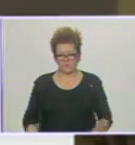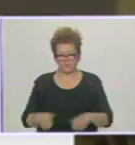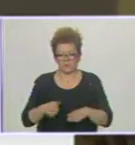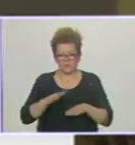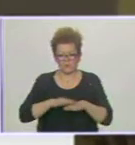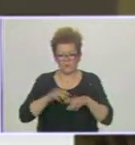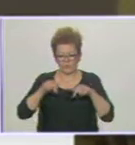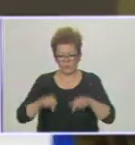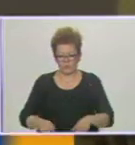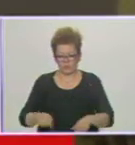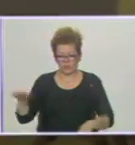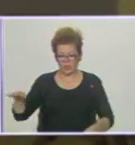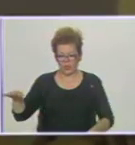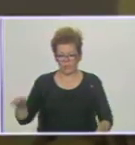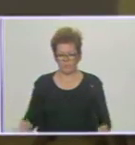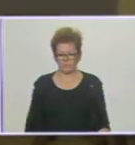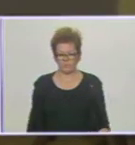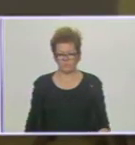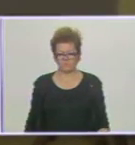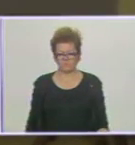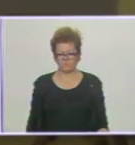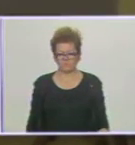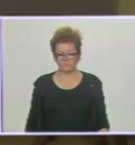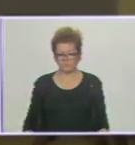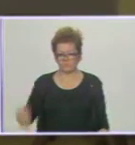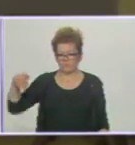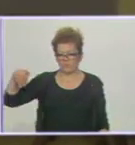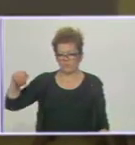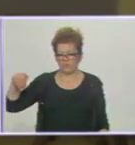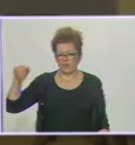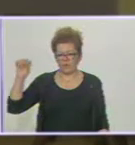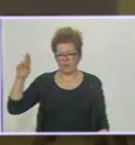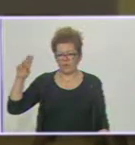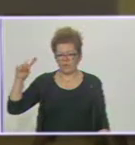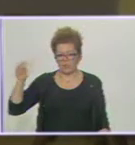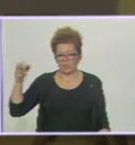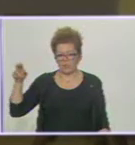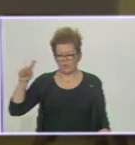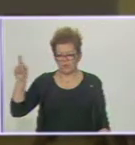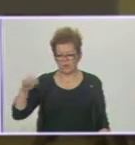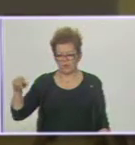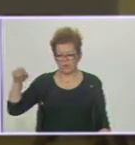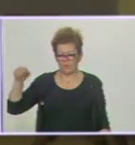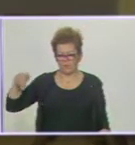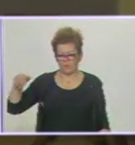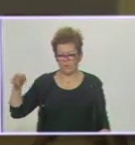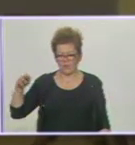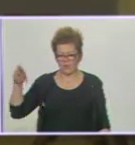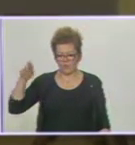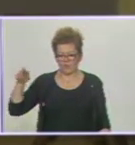copii. Cum este Mirela Zisu, Maria Rotaru, Livia